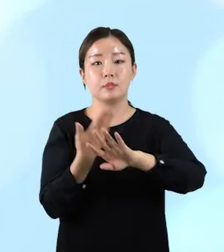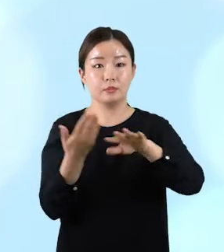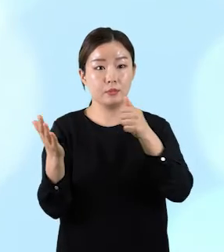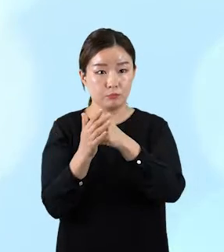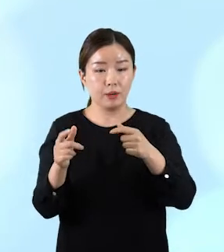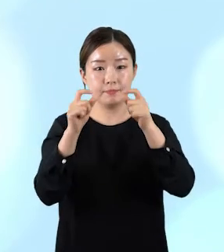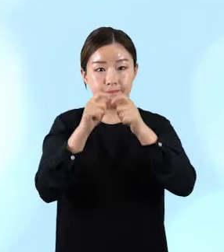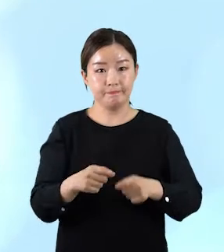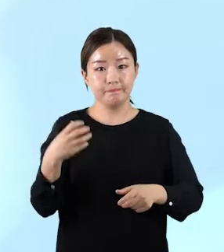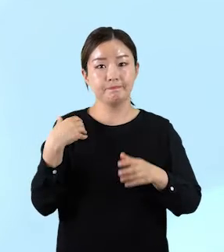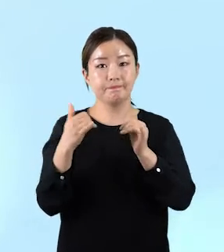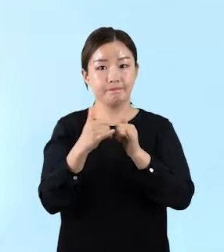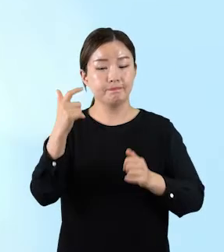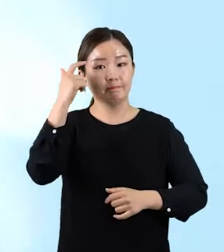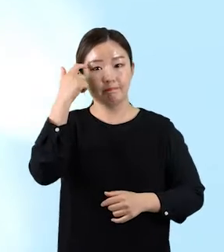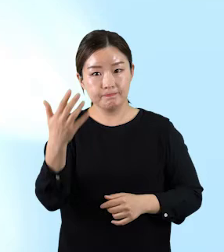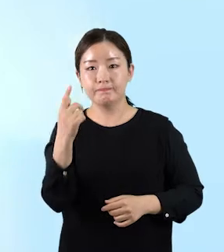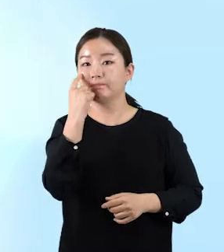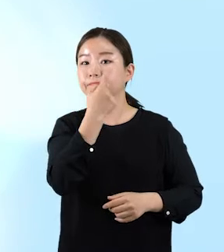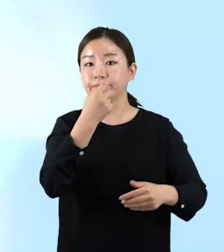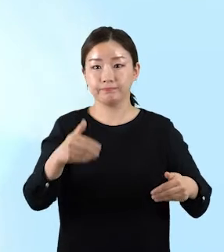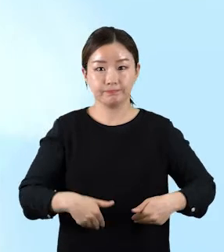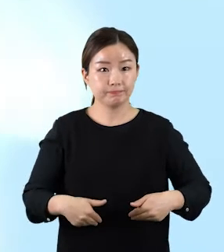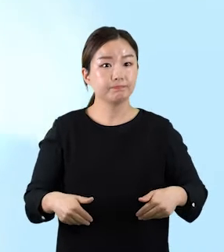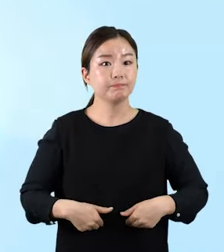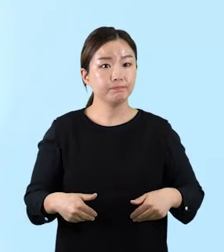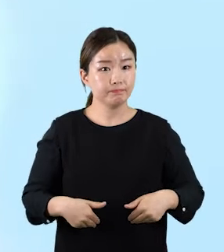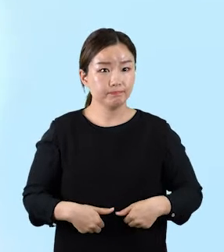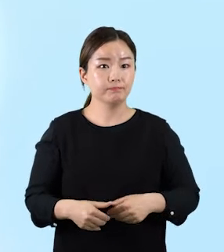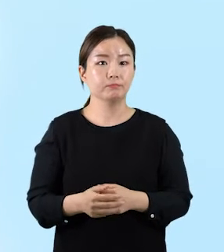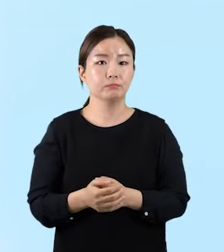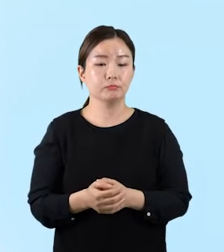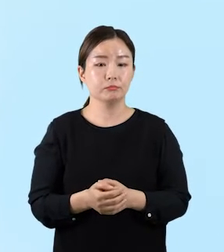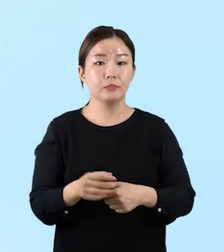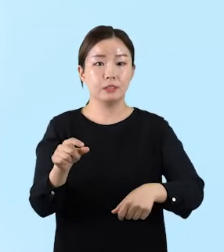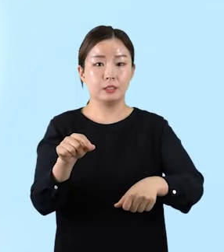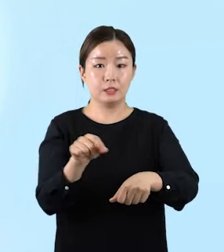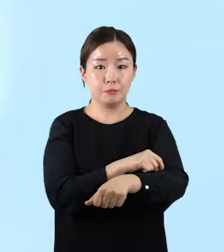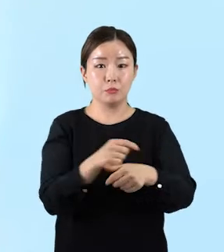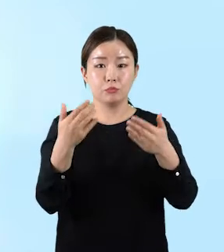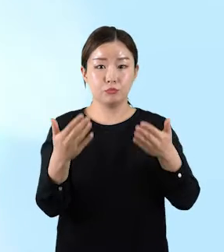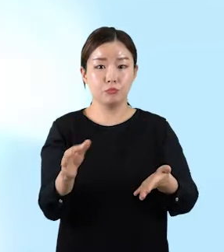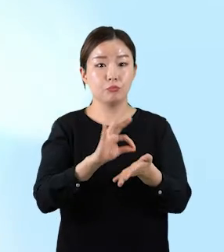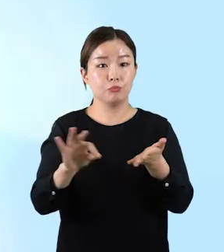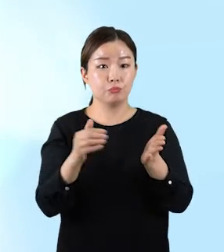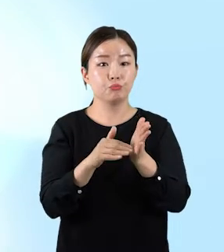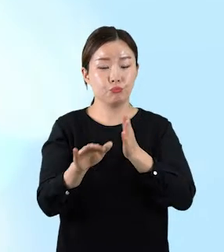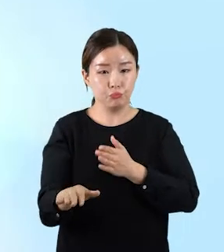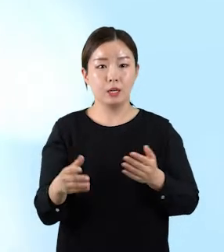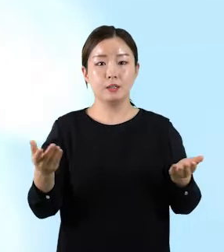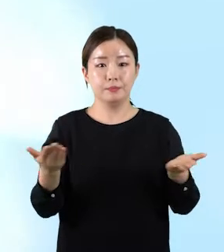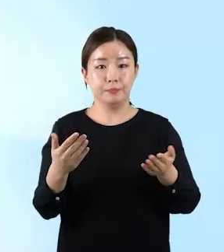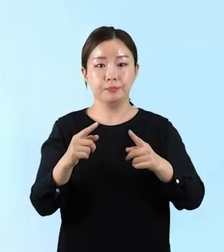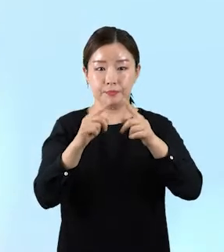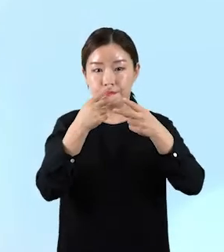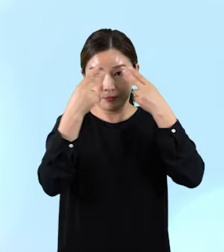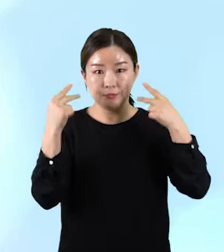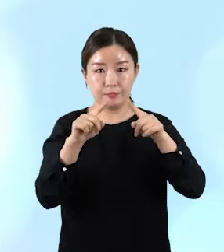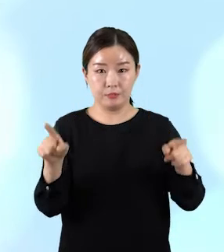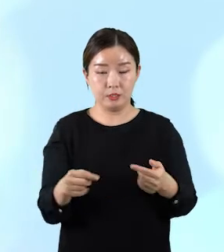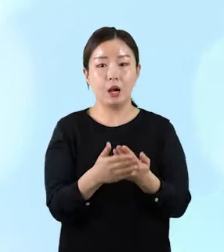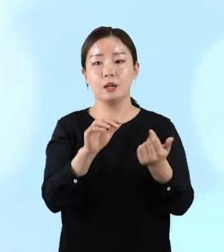때문에 자세한 것은 담당 직원에게 확인하셔야 합니다. 특별휴가를 사용한 후 직장의 부고장